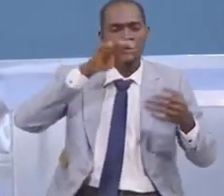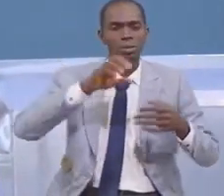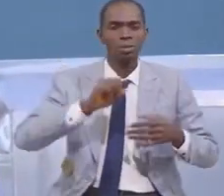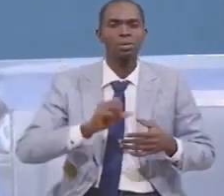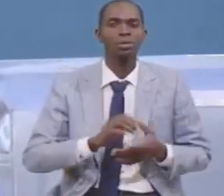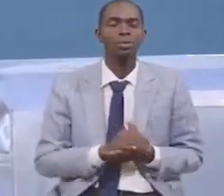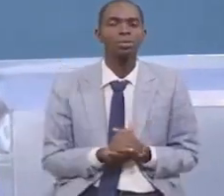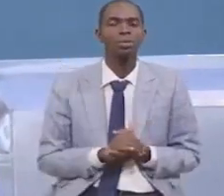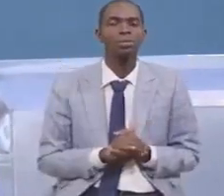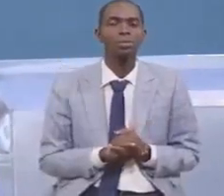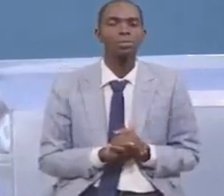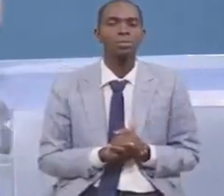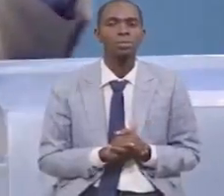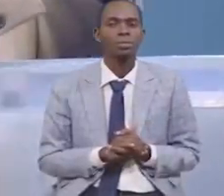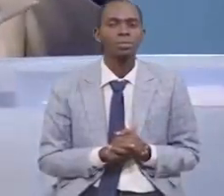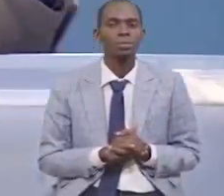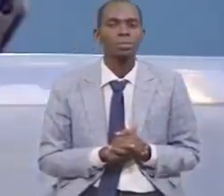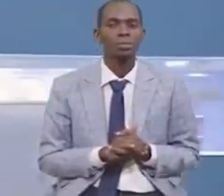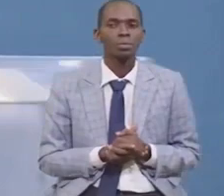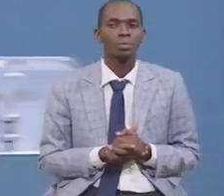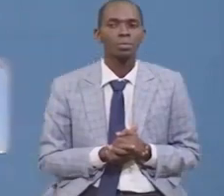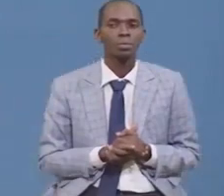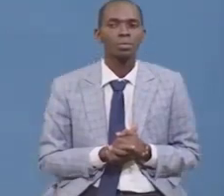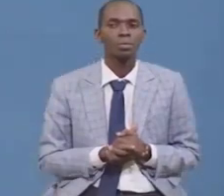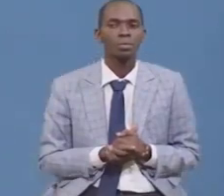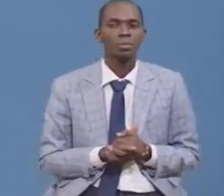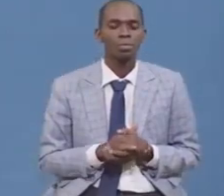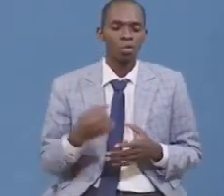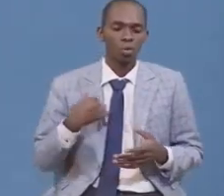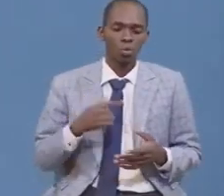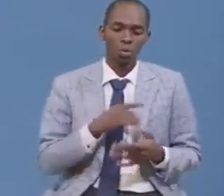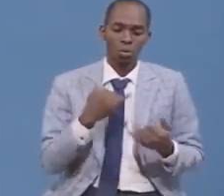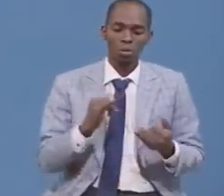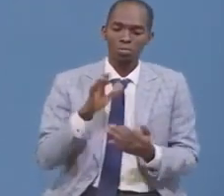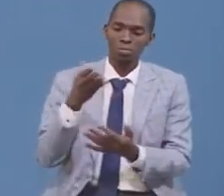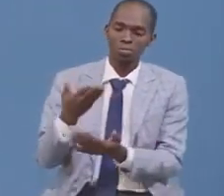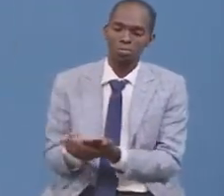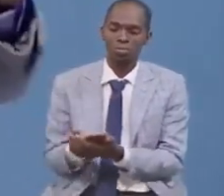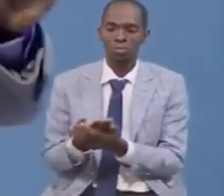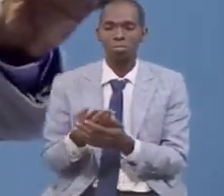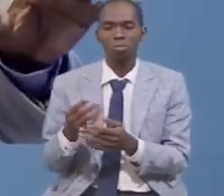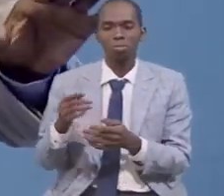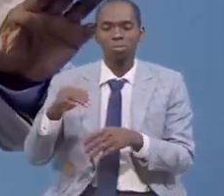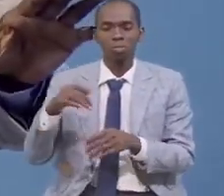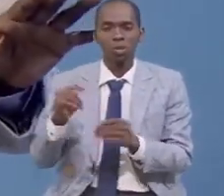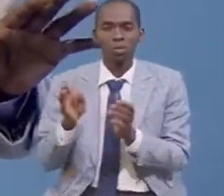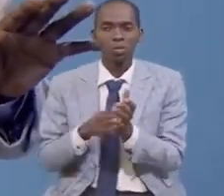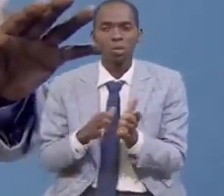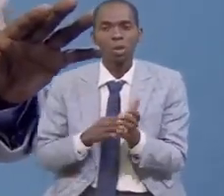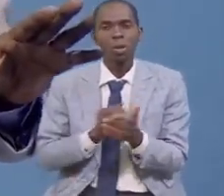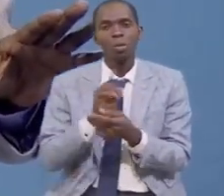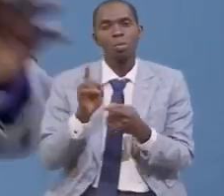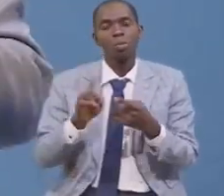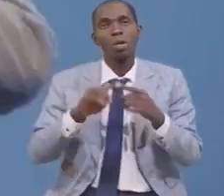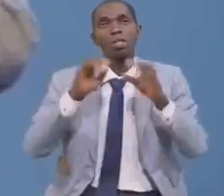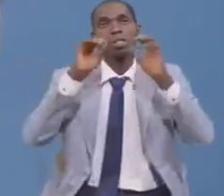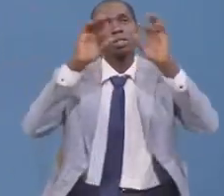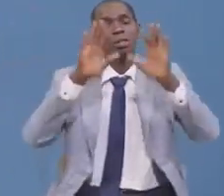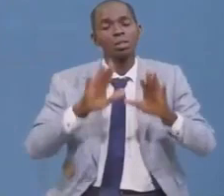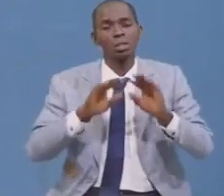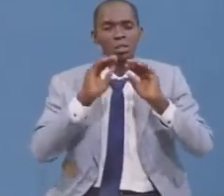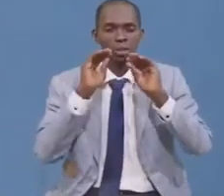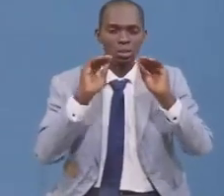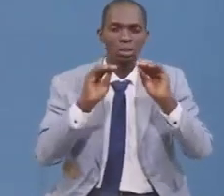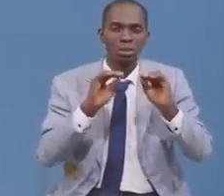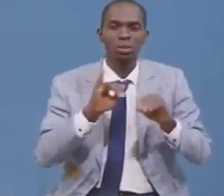ఆశ వాహ దృక్పథకు ఎదురు చూపును కల్పిస్తాయి. We get to school, మన స్కూల్ కి వెళ్తాం. Our teachers teaching us, అక్కడ మన టీచర్లు